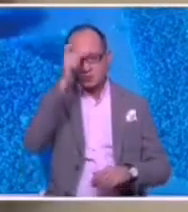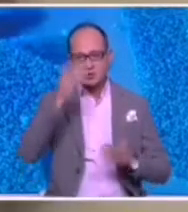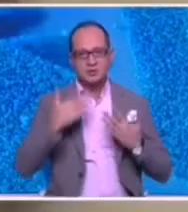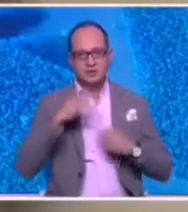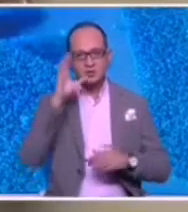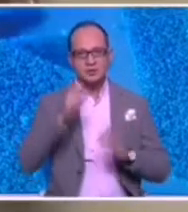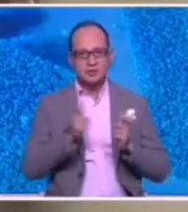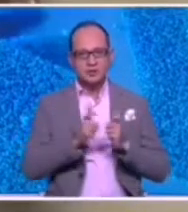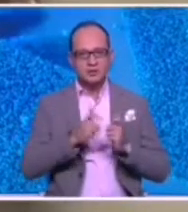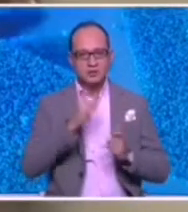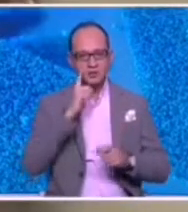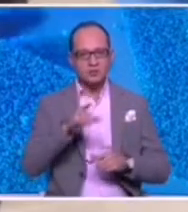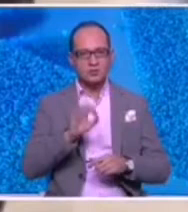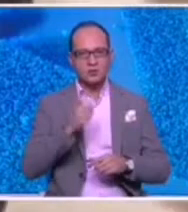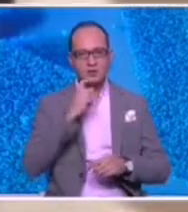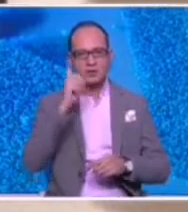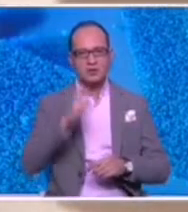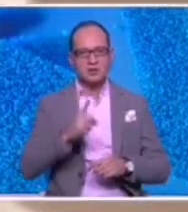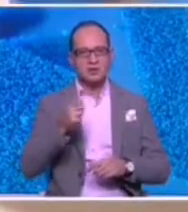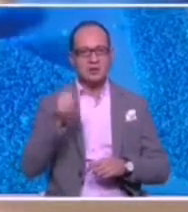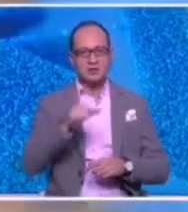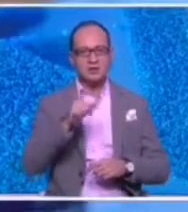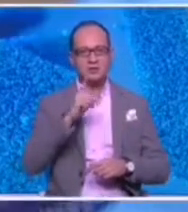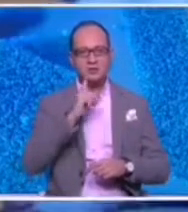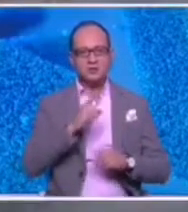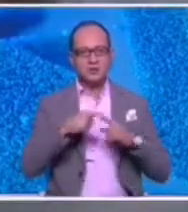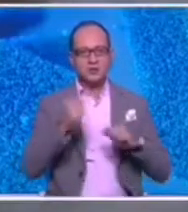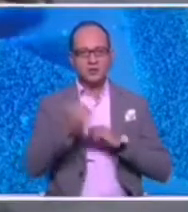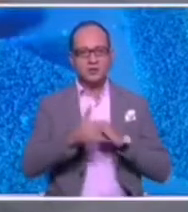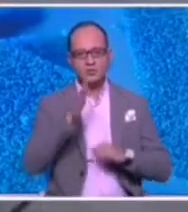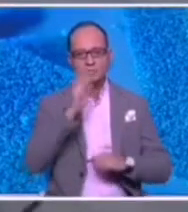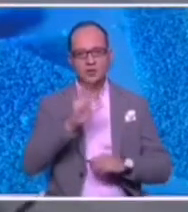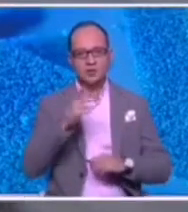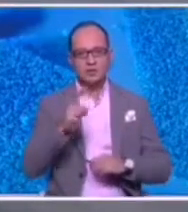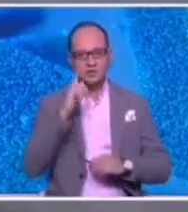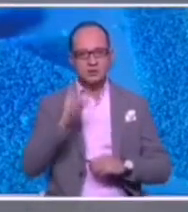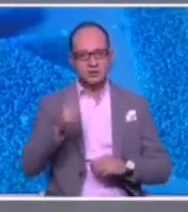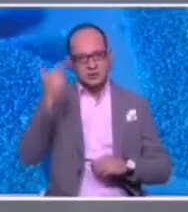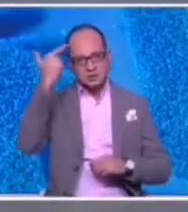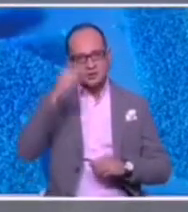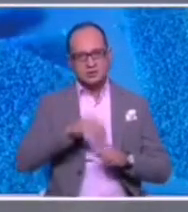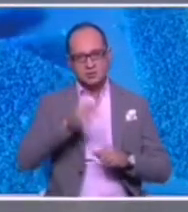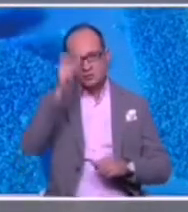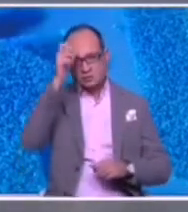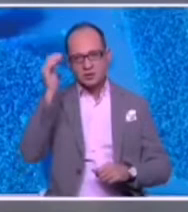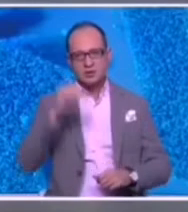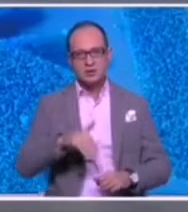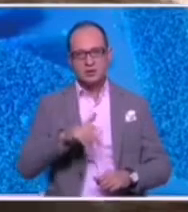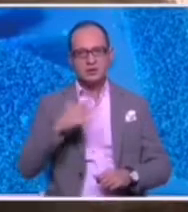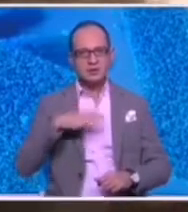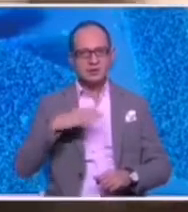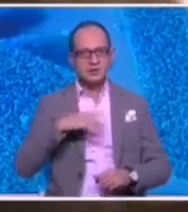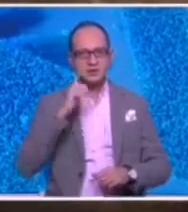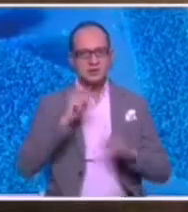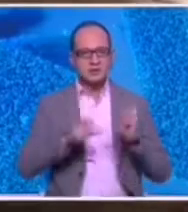turizmi Derneği verilerine göre bu yılın ilk 6 ayında 100 farklı ülkeden 550.000 kişi saç ekimi için Türkiye'ye geldi tercih